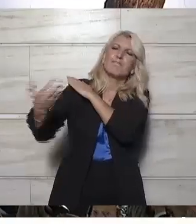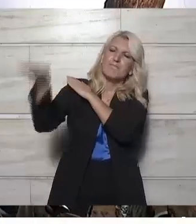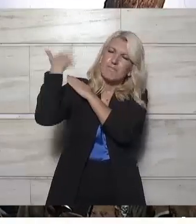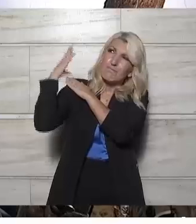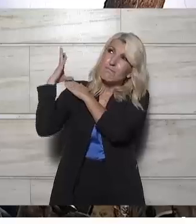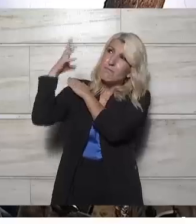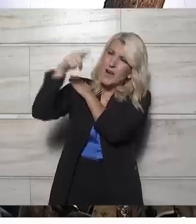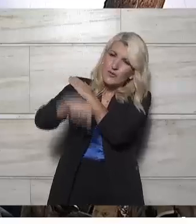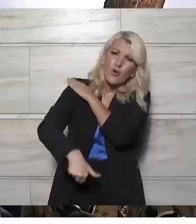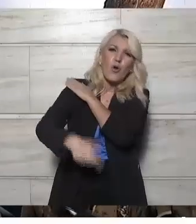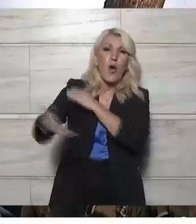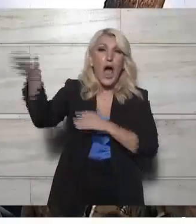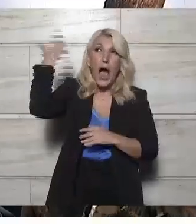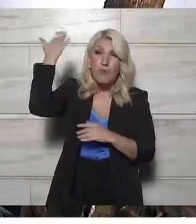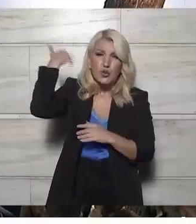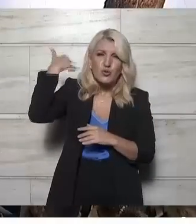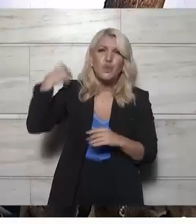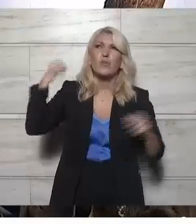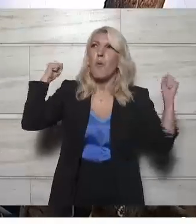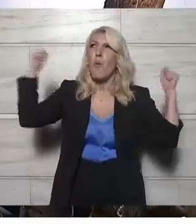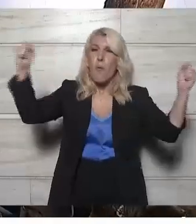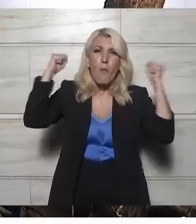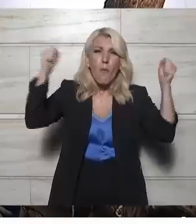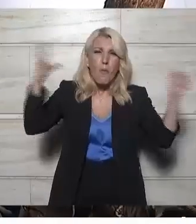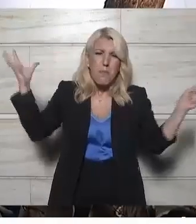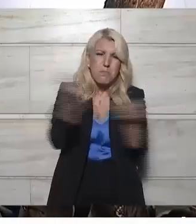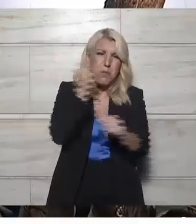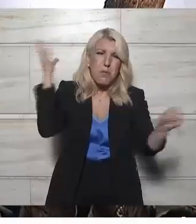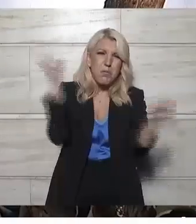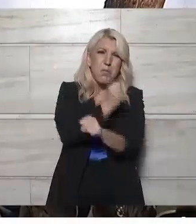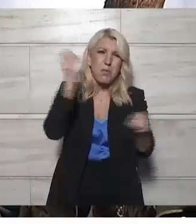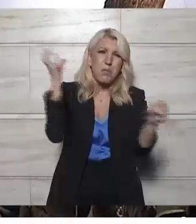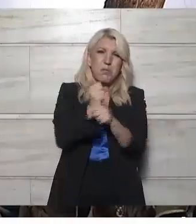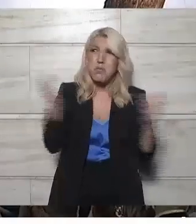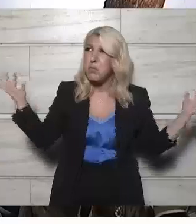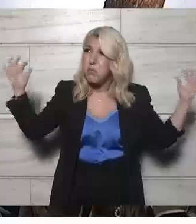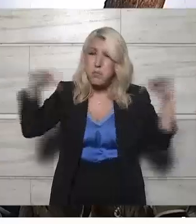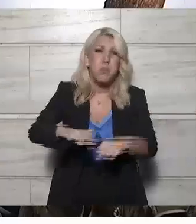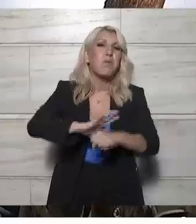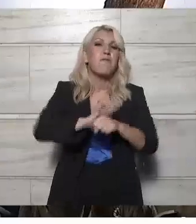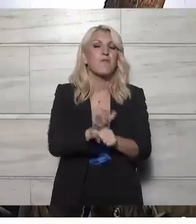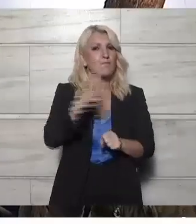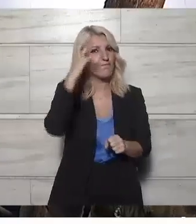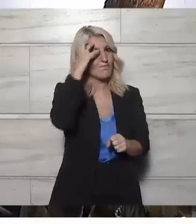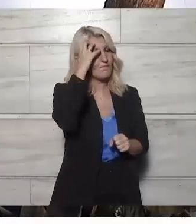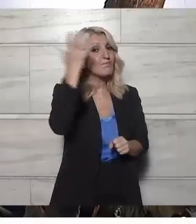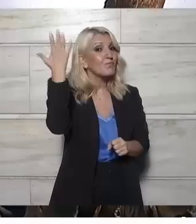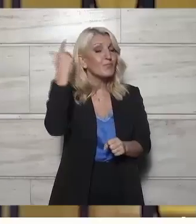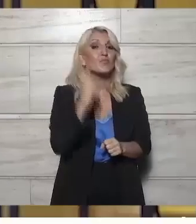μεγάλες επιτυχίες. Θυμάμαι χαρακτηριστικά την 1η Σεπτεμβρίου του